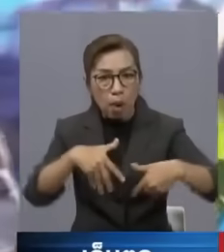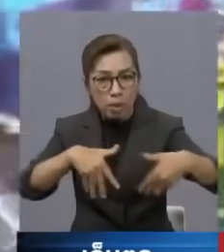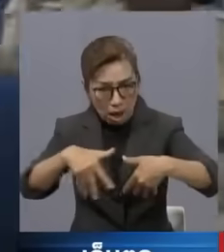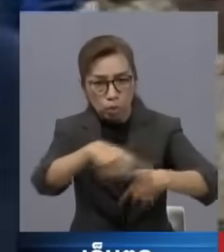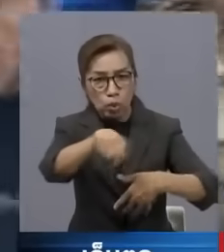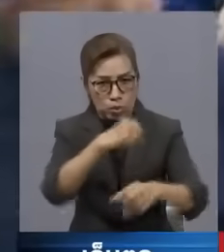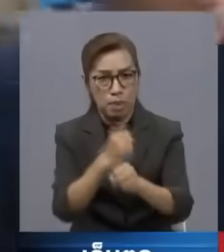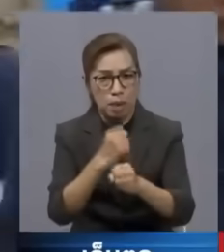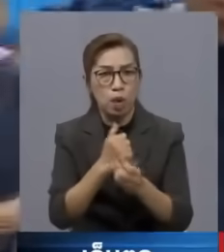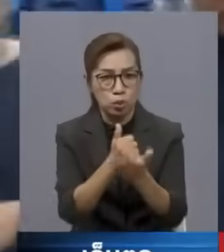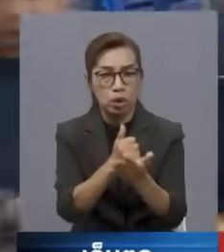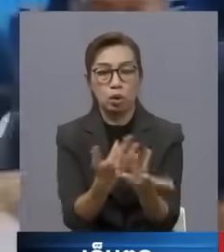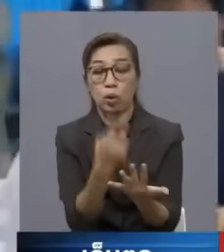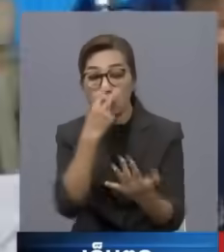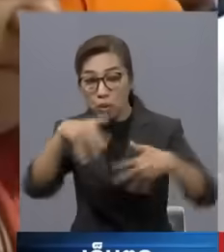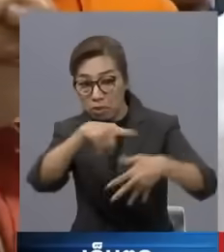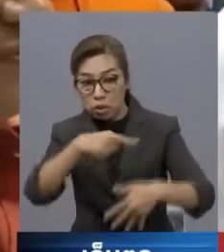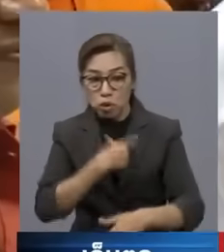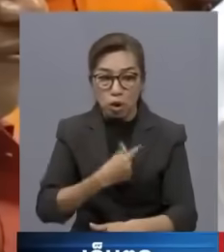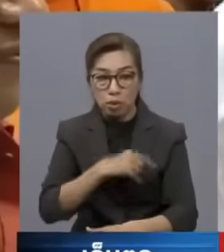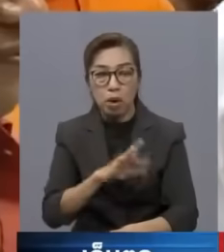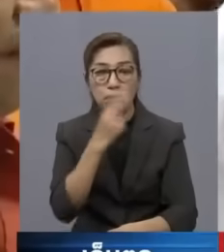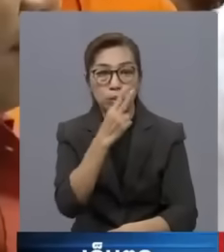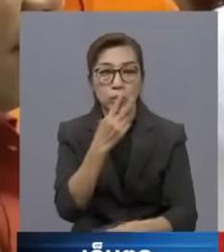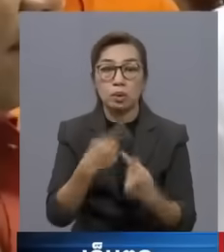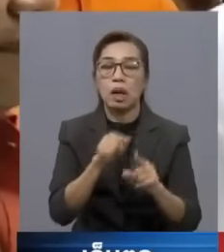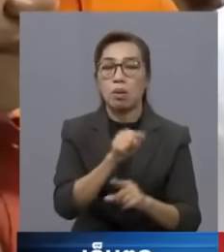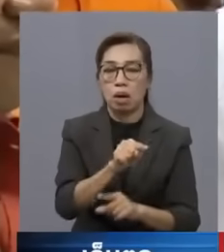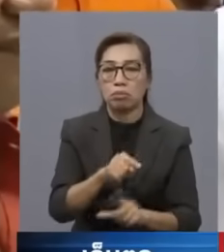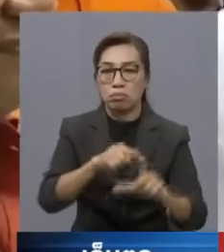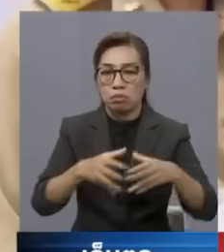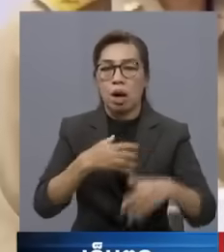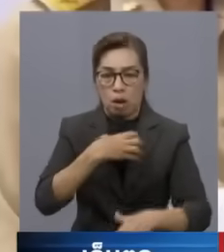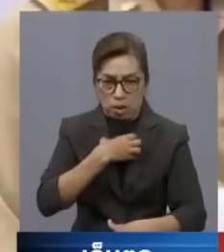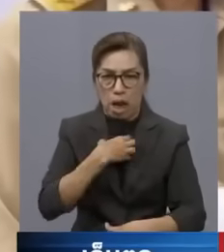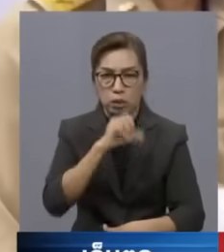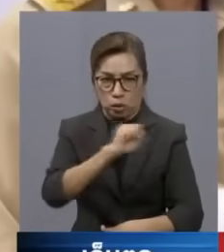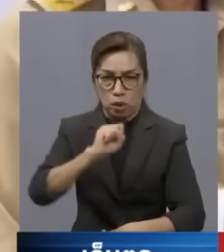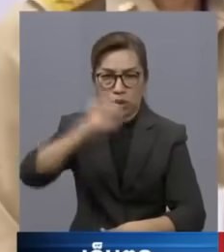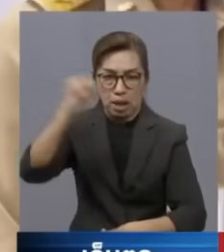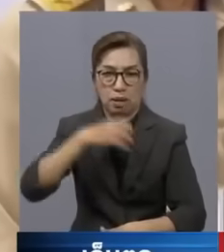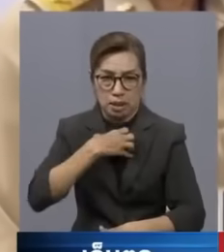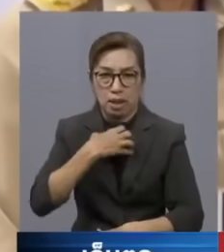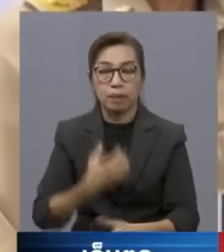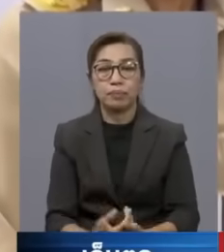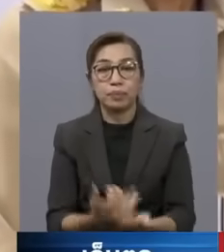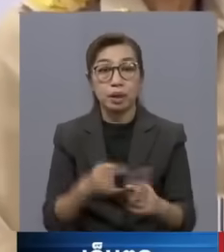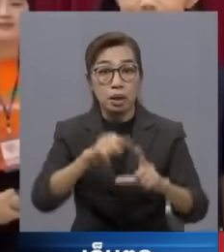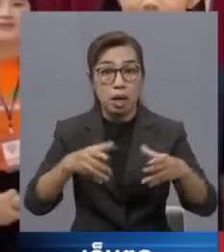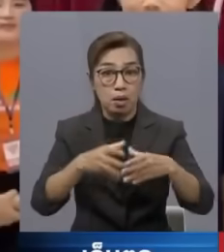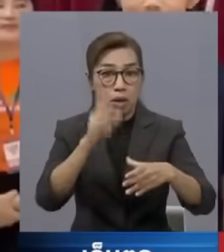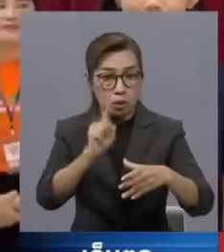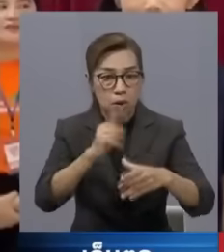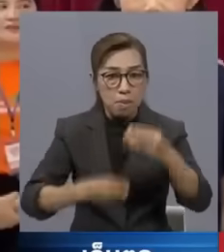ลุ้นกระแสพอสมควรด้วยซึ่งเขาเองก็มั่นใจครับว่าอยากจะรักษาเก้าอี้ของพรรคเอาไว้ให้ได้นะครับทีนี้ก้าวไกลเองยังจะต้อง